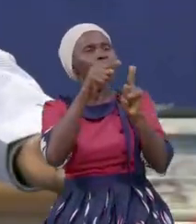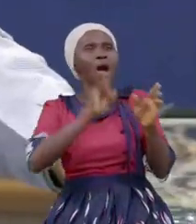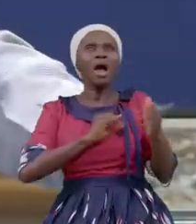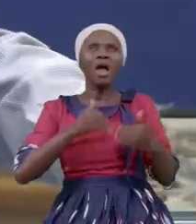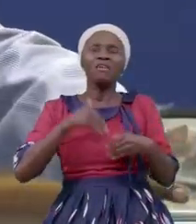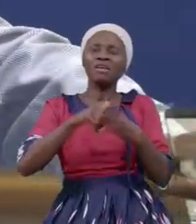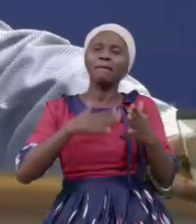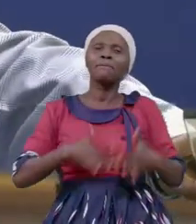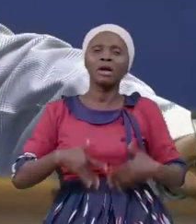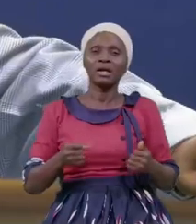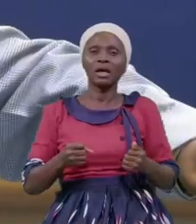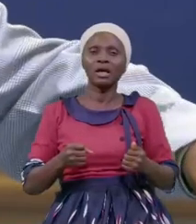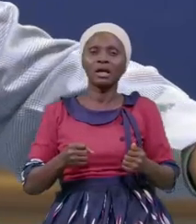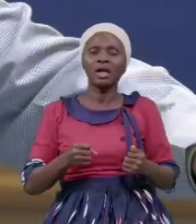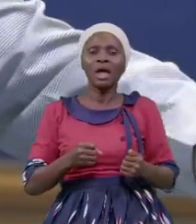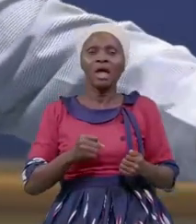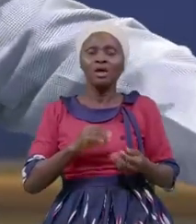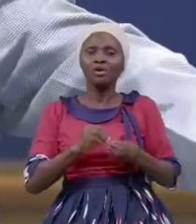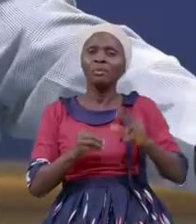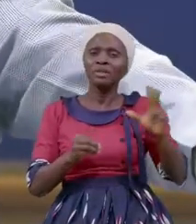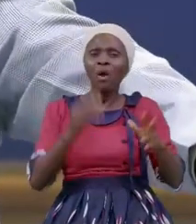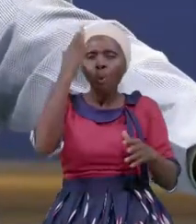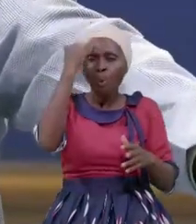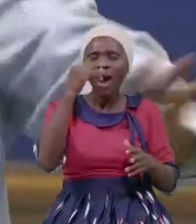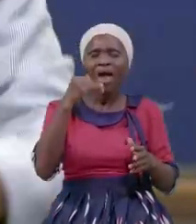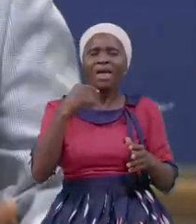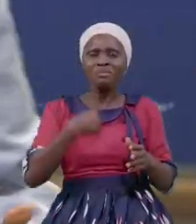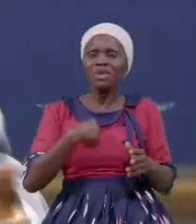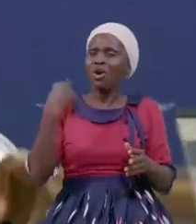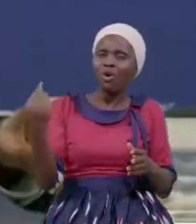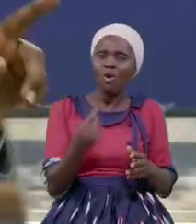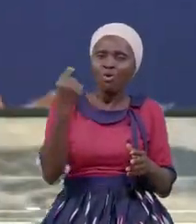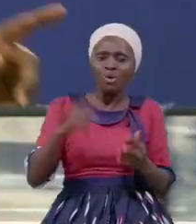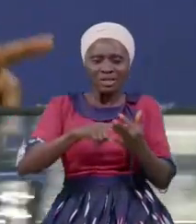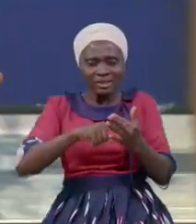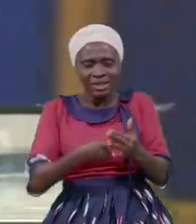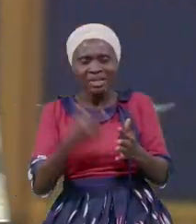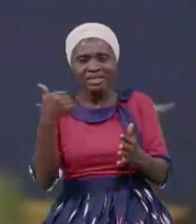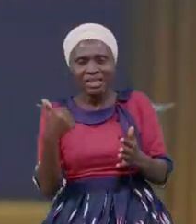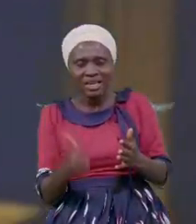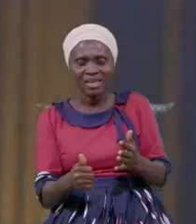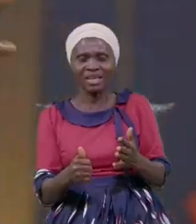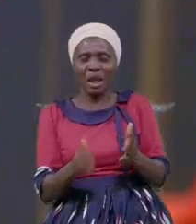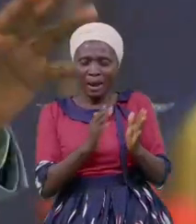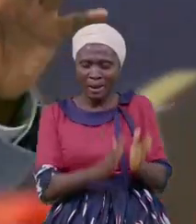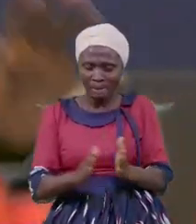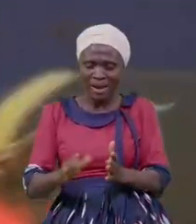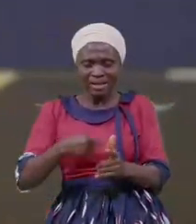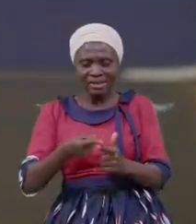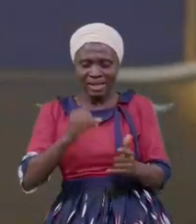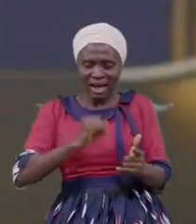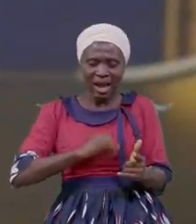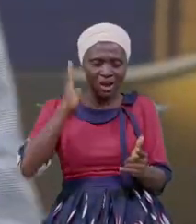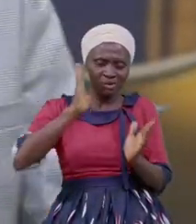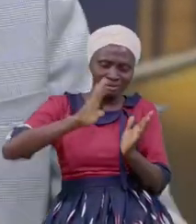est-ce que je suis je commence toujours un projet et je n'achève jamais pourquoi est-ce que j'ai tant